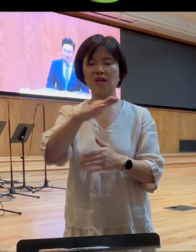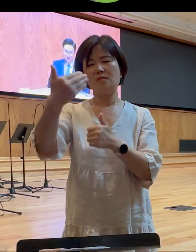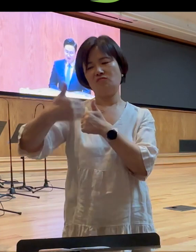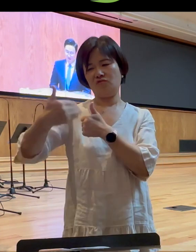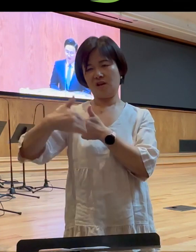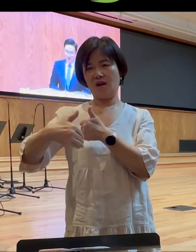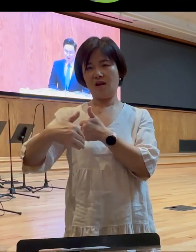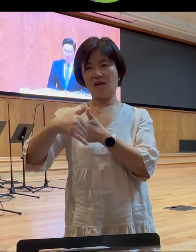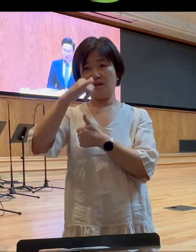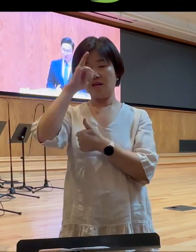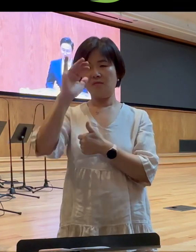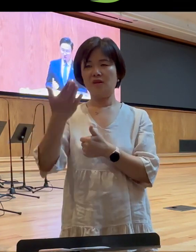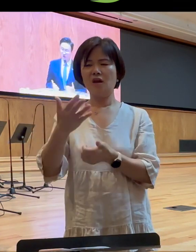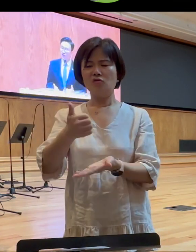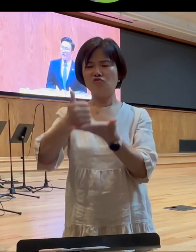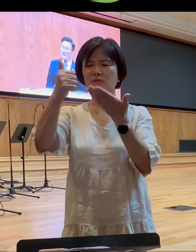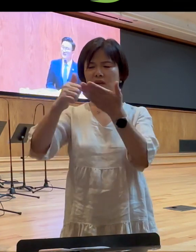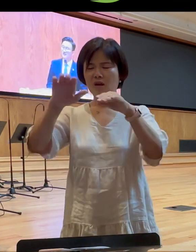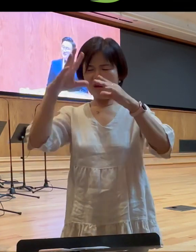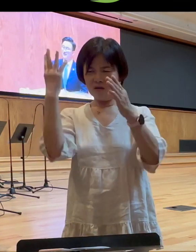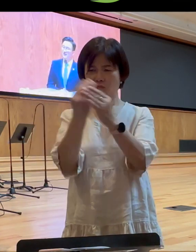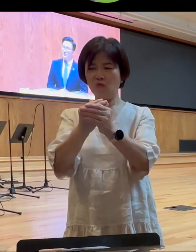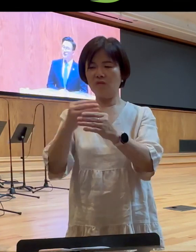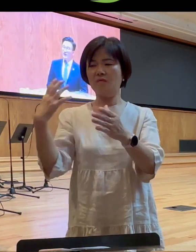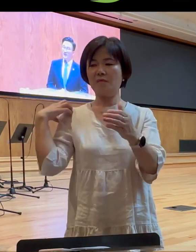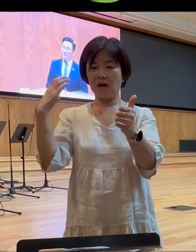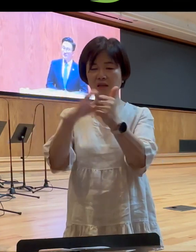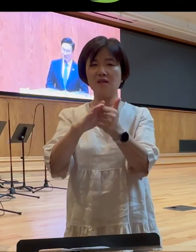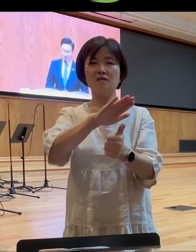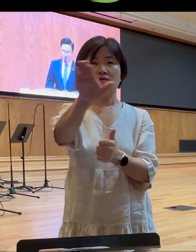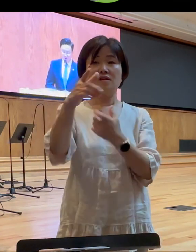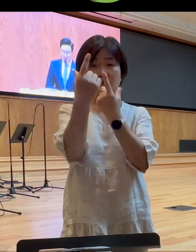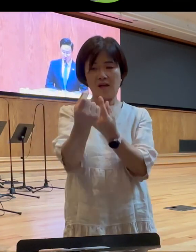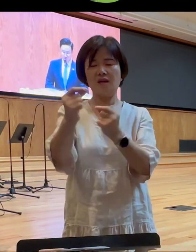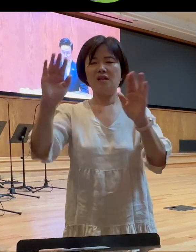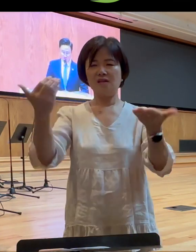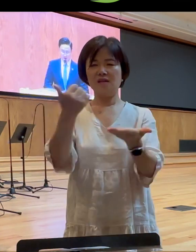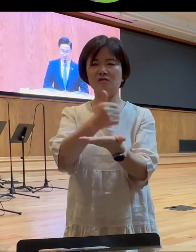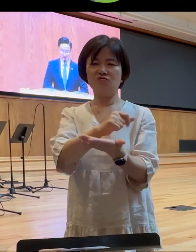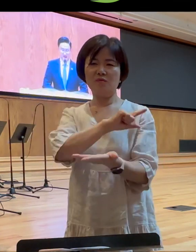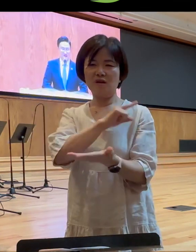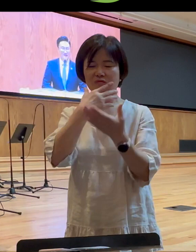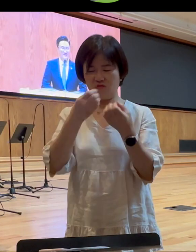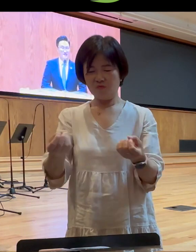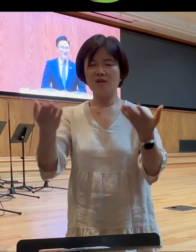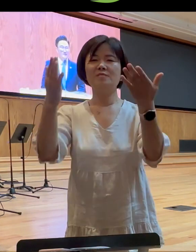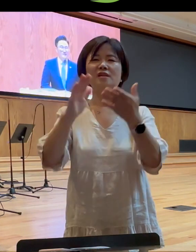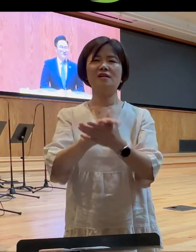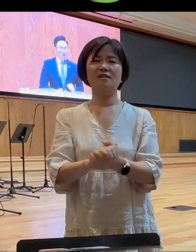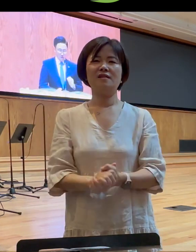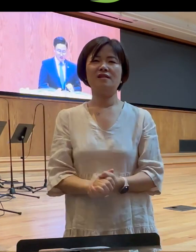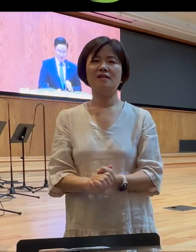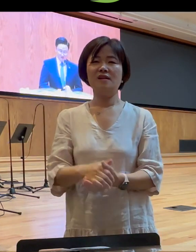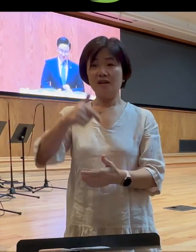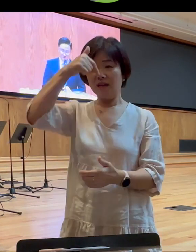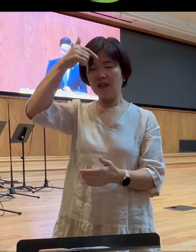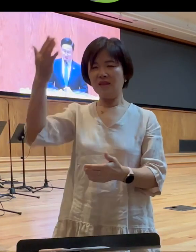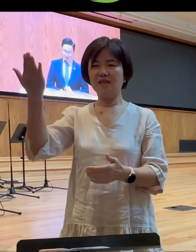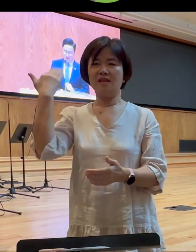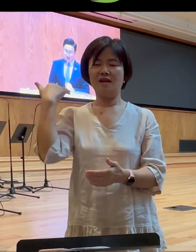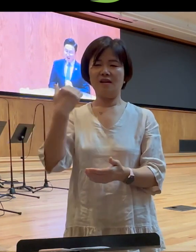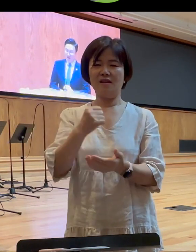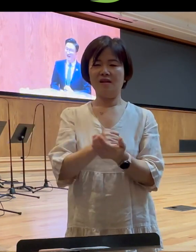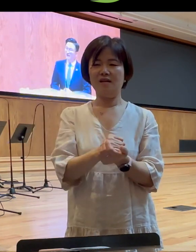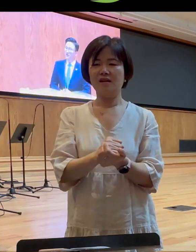요구하십니다. 주님께 전적으로 맡기는 저와 여러분 되시기를 주님의 이름으로 축복합니다. 고대